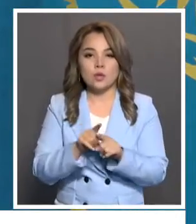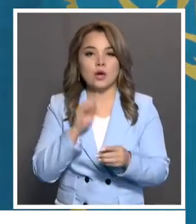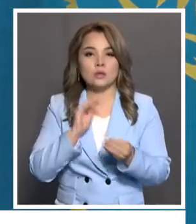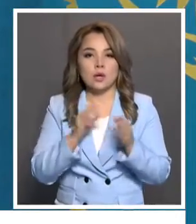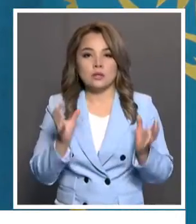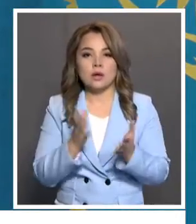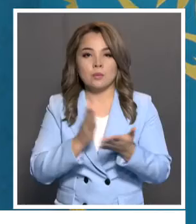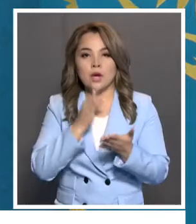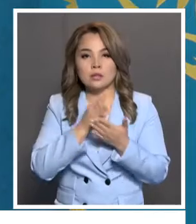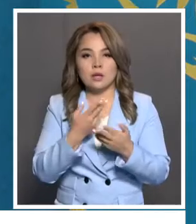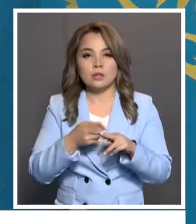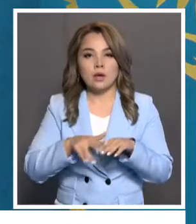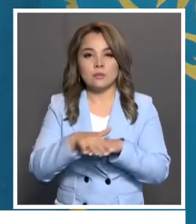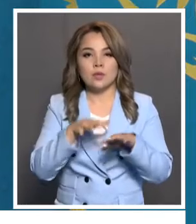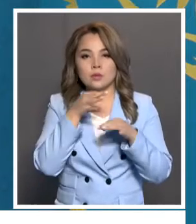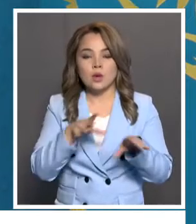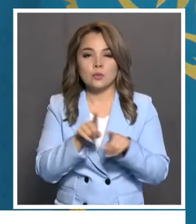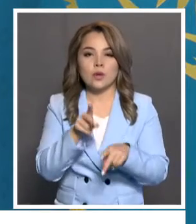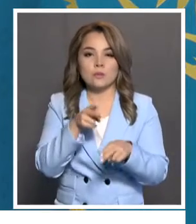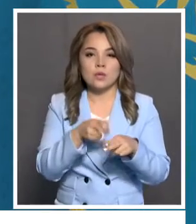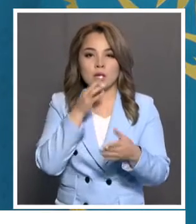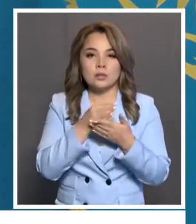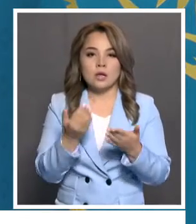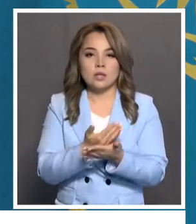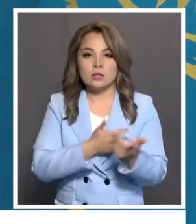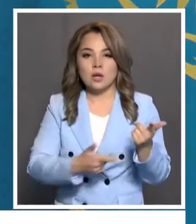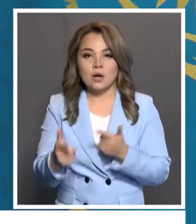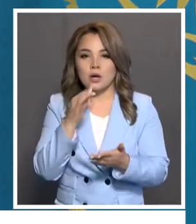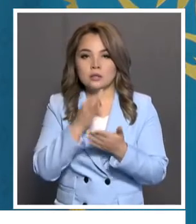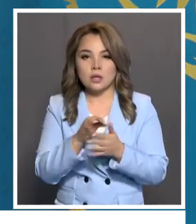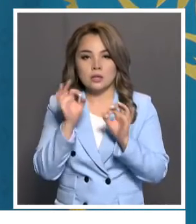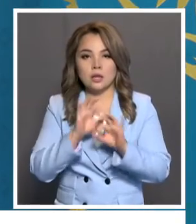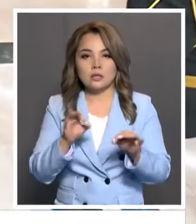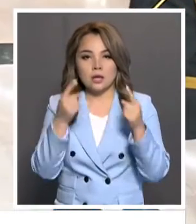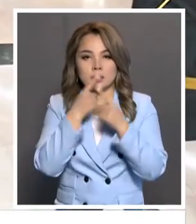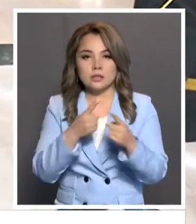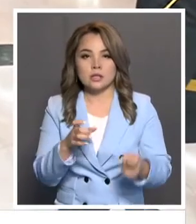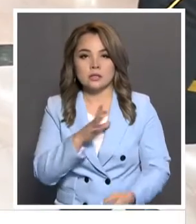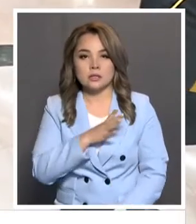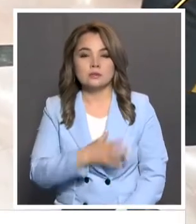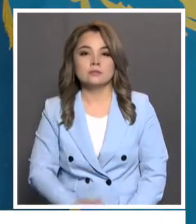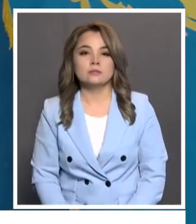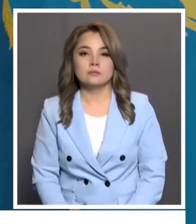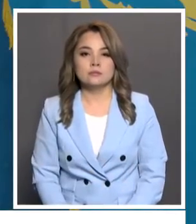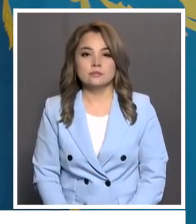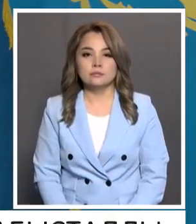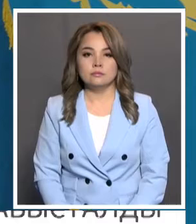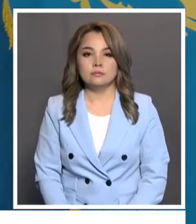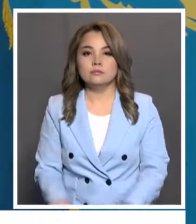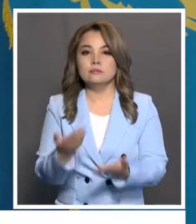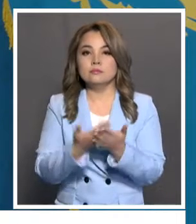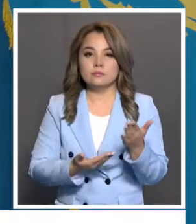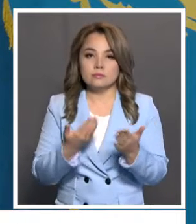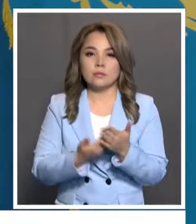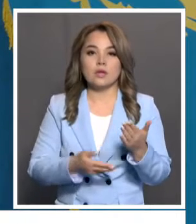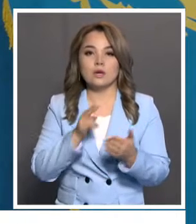мүддемізге нұқсан келтіретін кез келген әрекетке тойтарыс беруге дайын болуымыз керектігін де ескертті. Сарапшылар